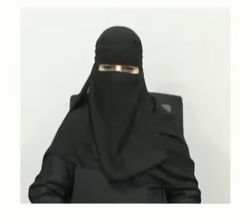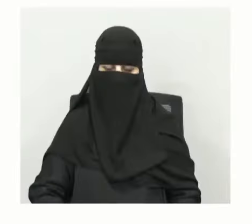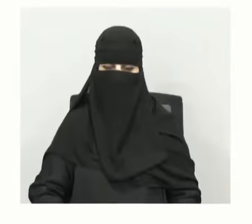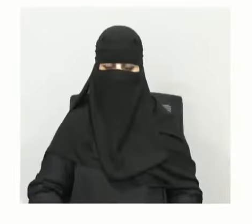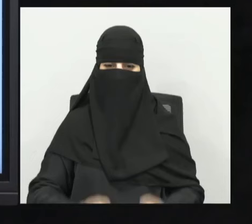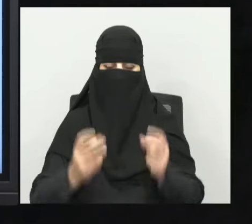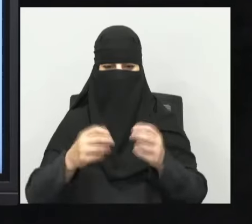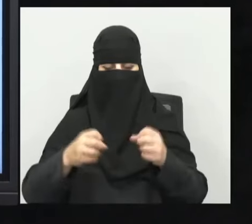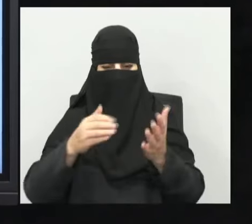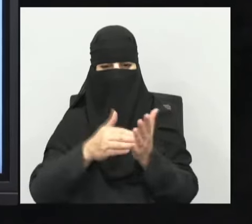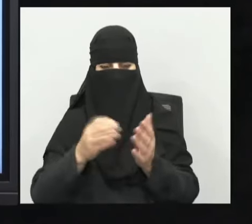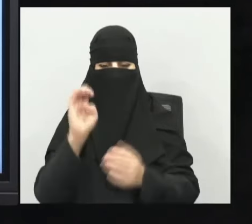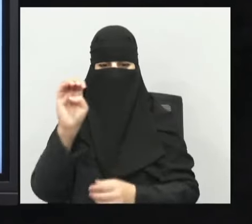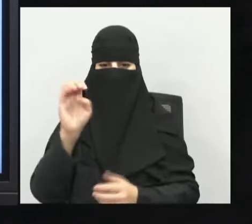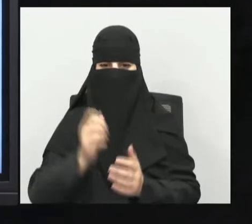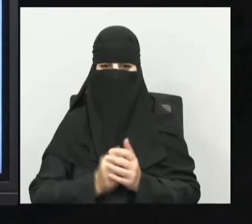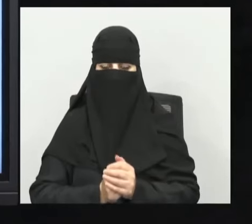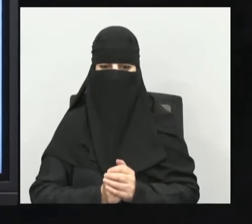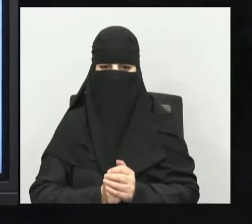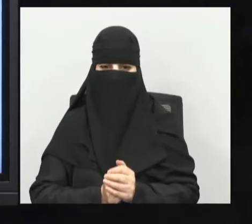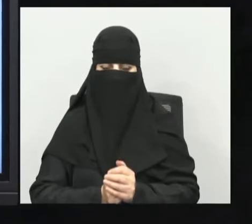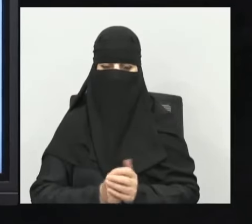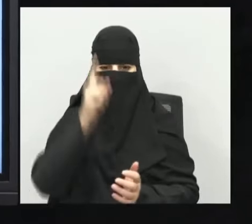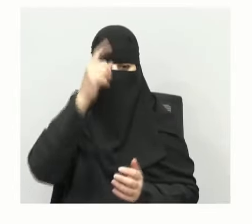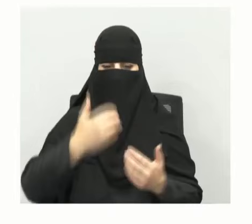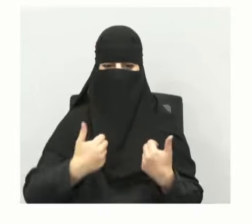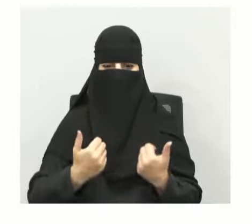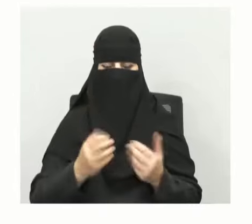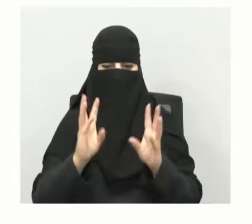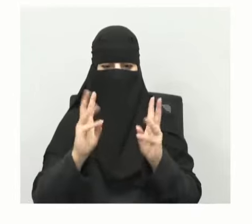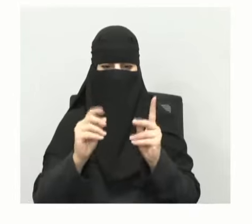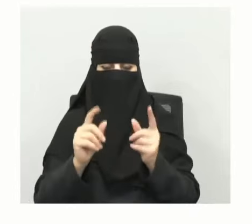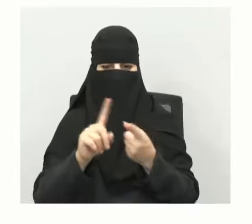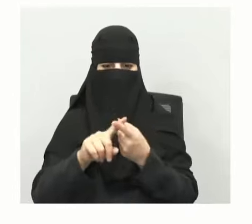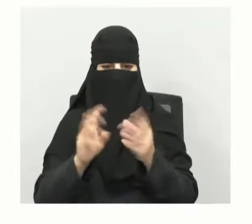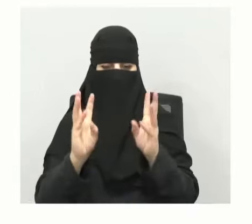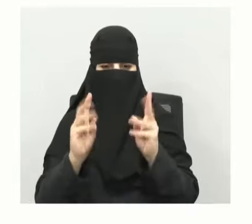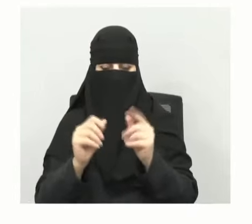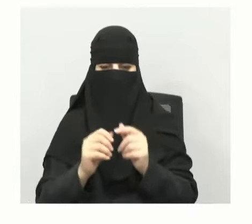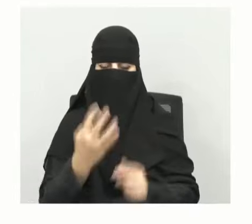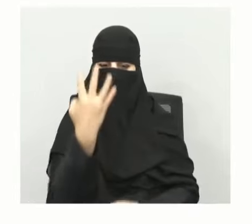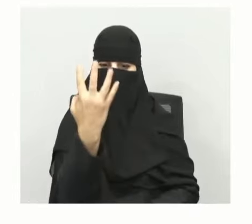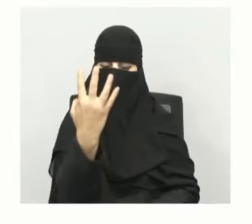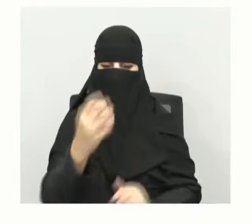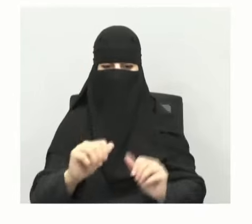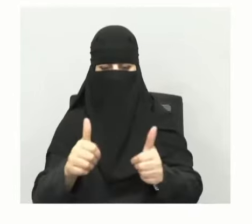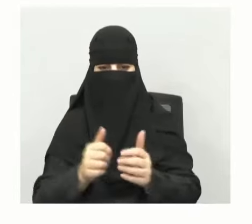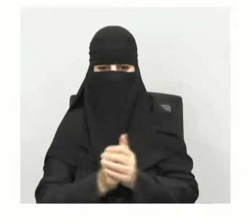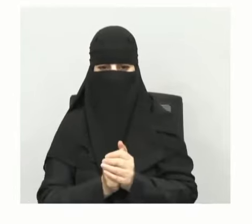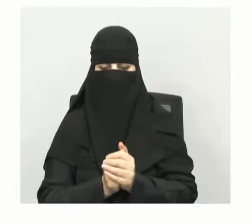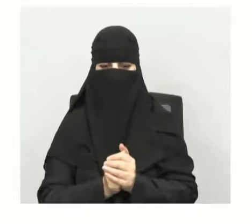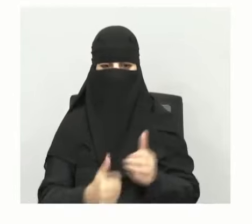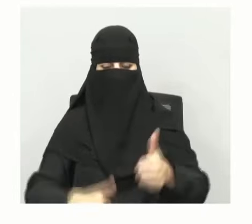ها بارك الله فيكم وصلتوا للاجابه اسعدكم الله كم من كون نضرب في كم في اربعه بارك الله فيكم